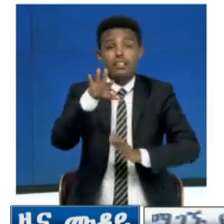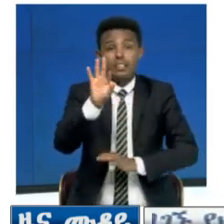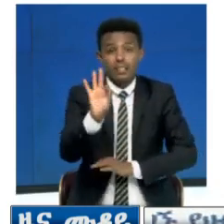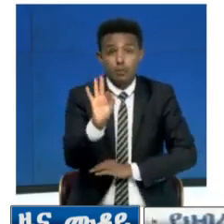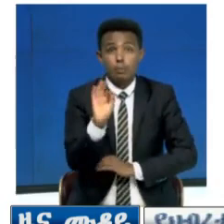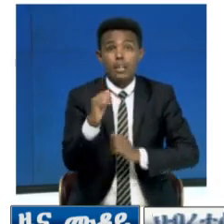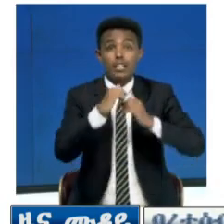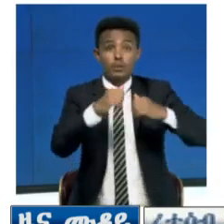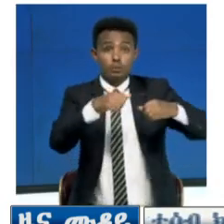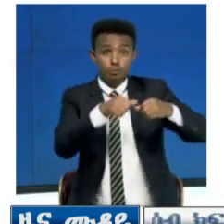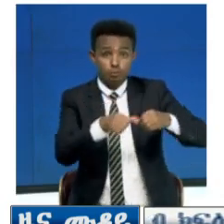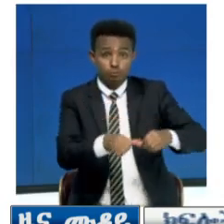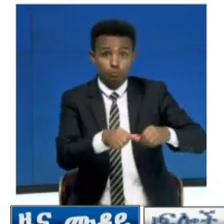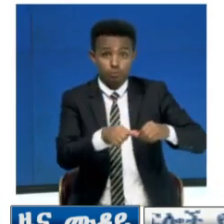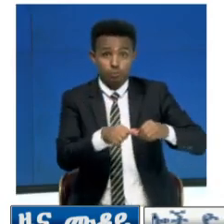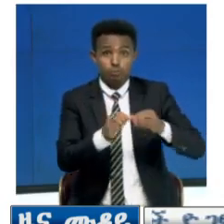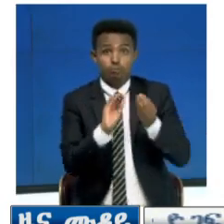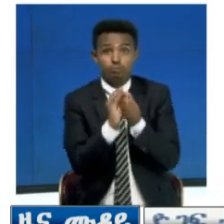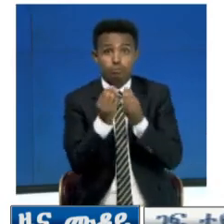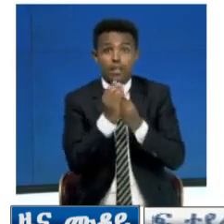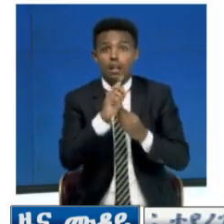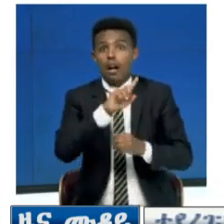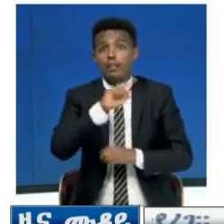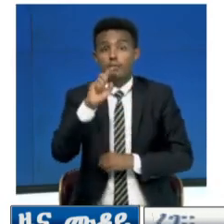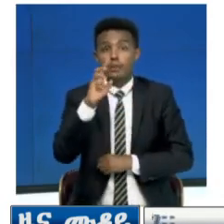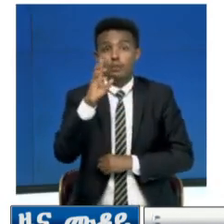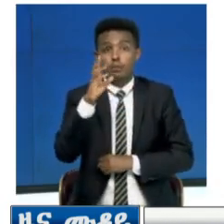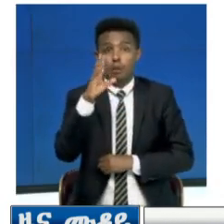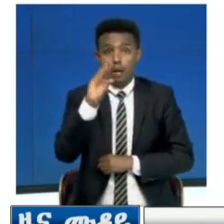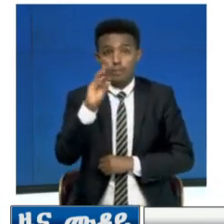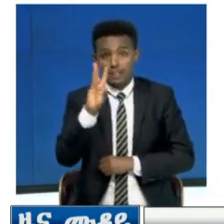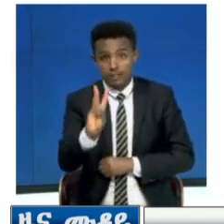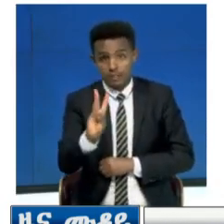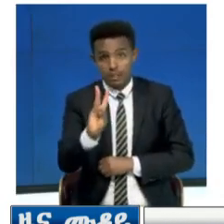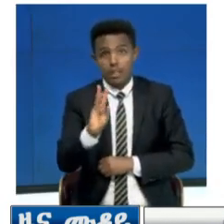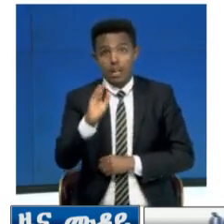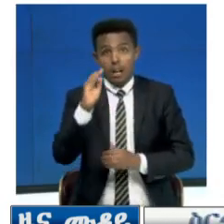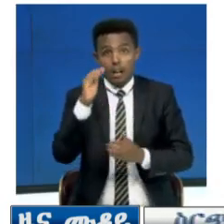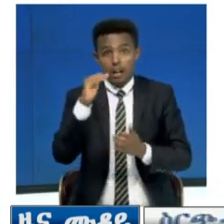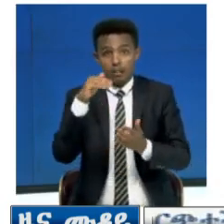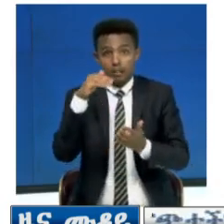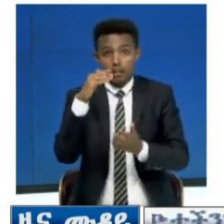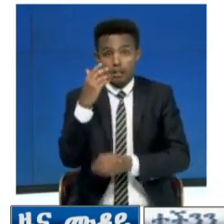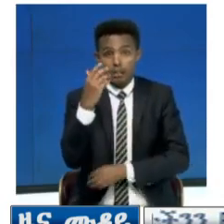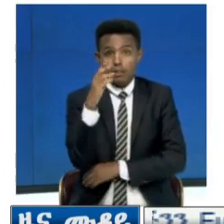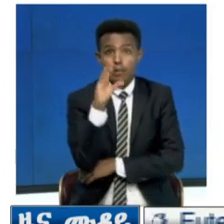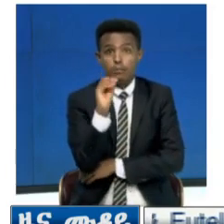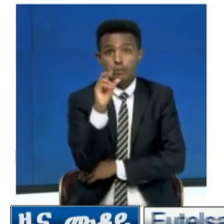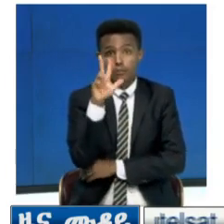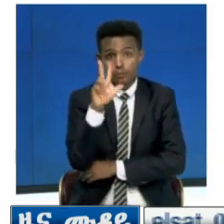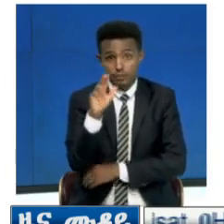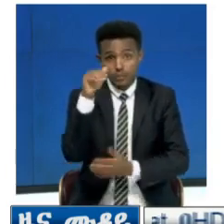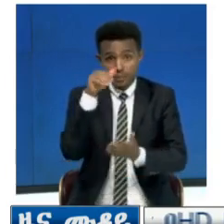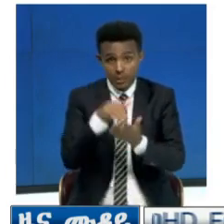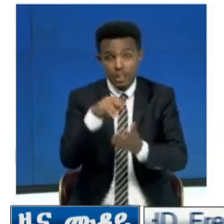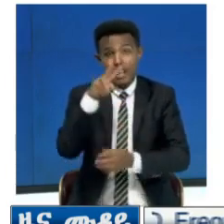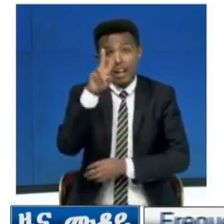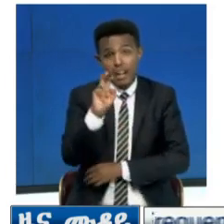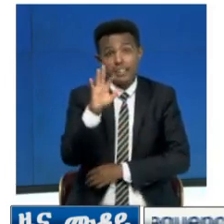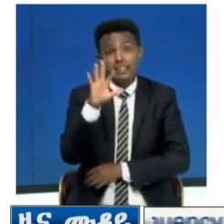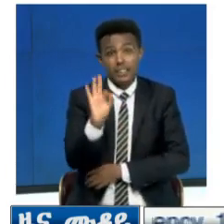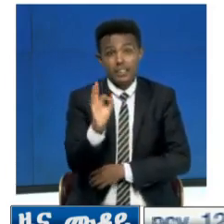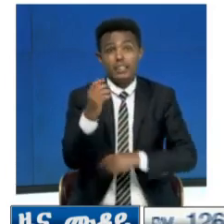ሰዎች 156 ናቸው። እስካሁን አጠቃላይ 53029 የላቦራቶሪ ምርመራ መከናወኑን የጤና